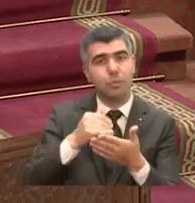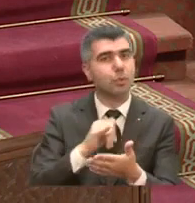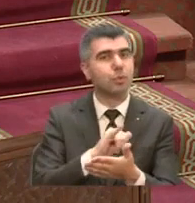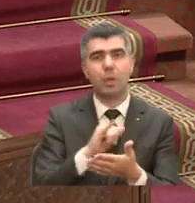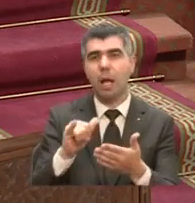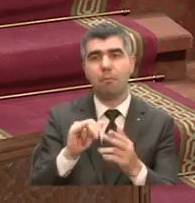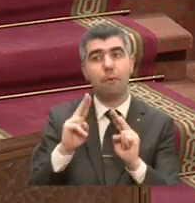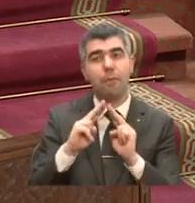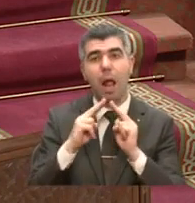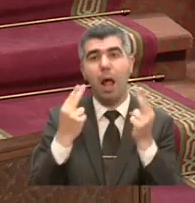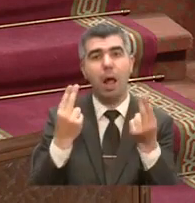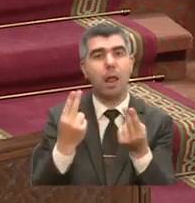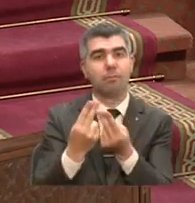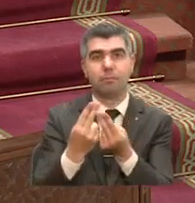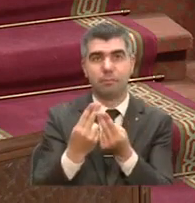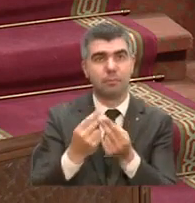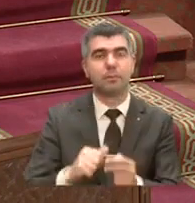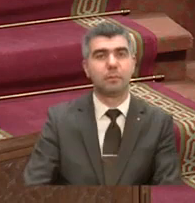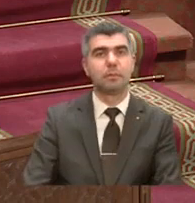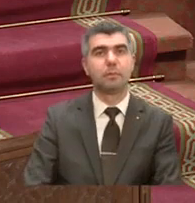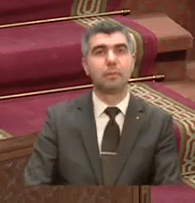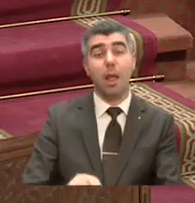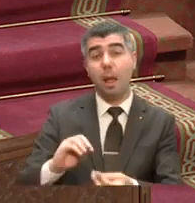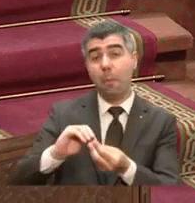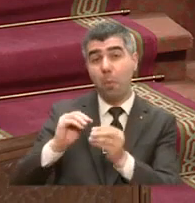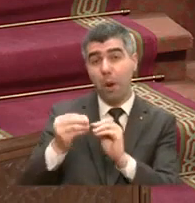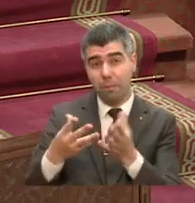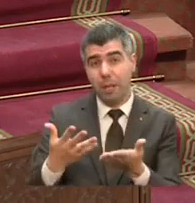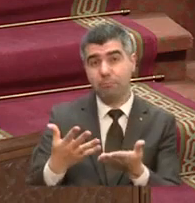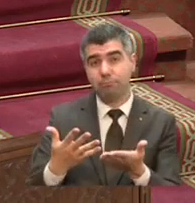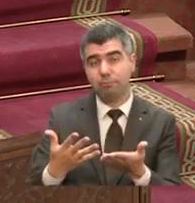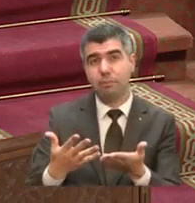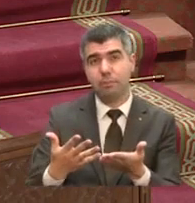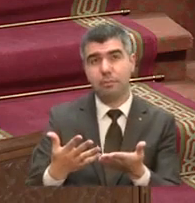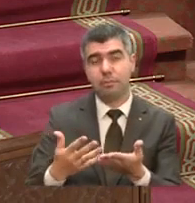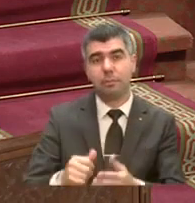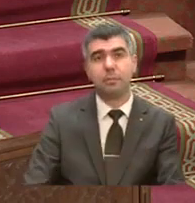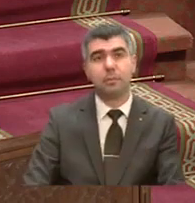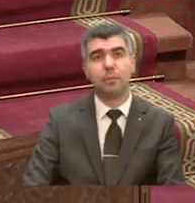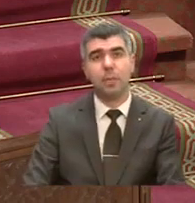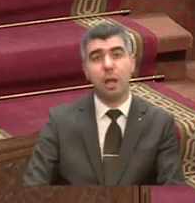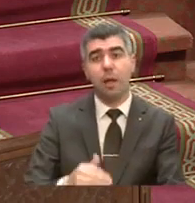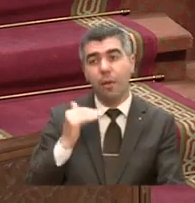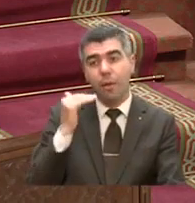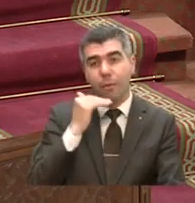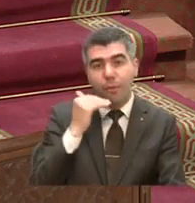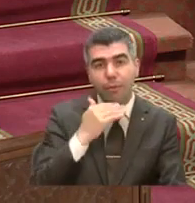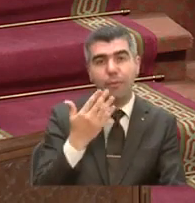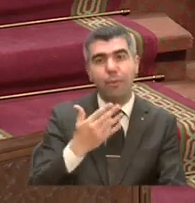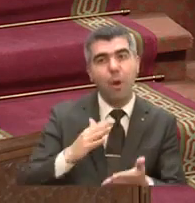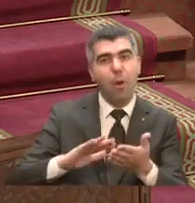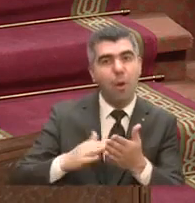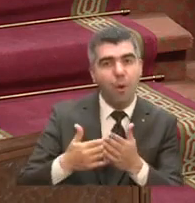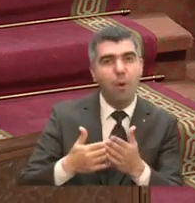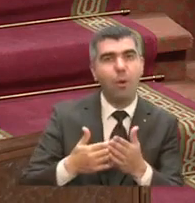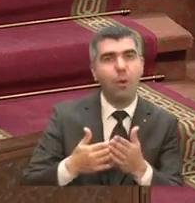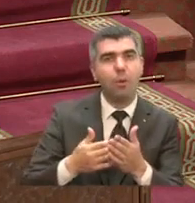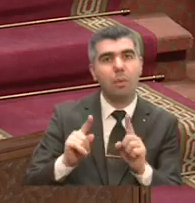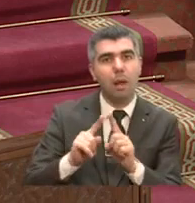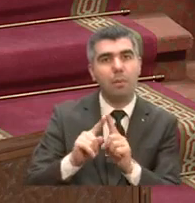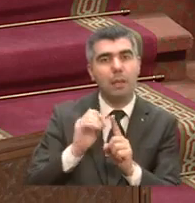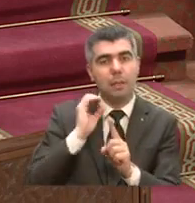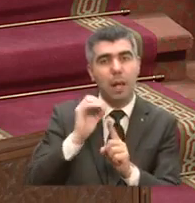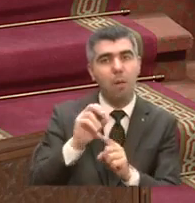وهي كذلك راه المشكل من تيقولوا السادة النواب يجب التعجيل بكذا أو التعجيل بالدراسات، أنتم